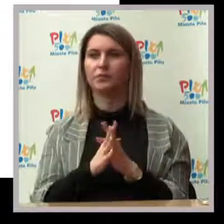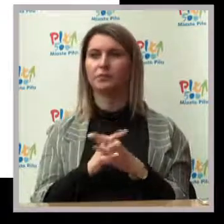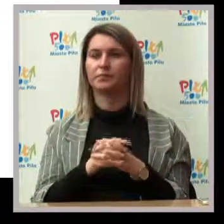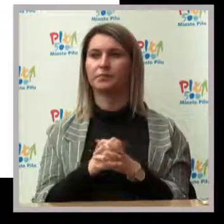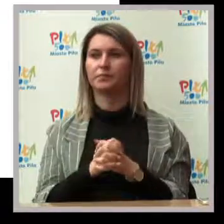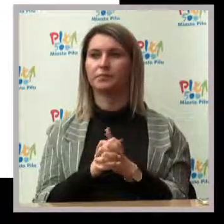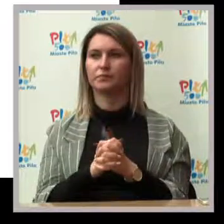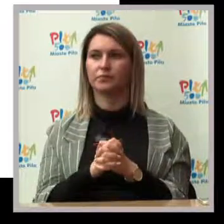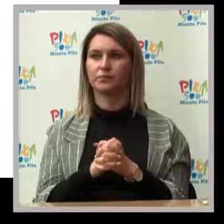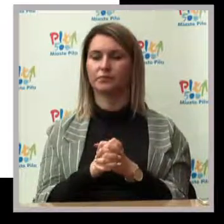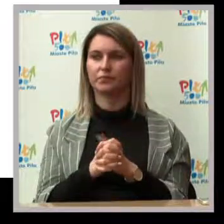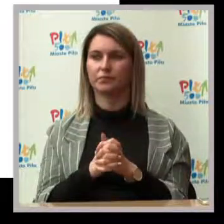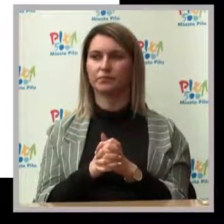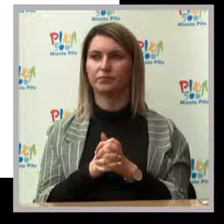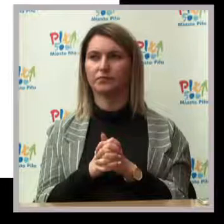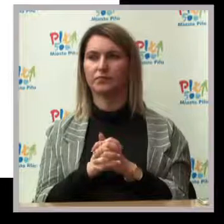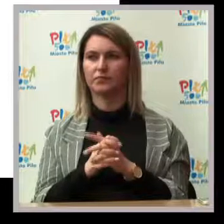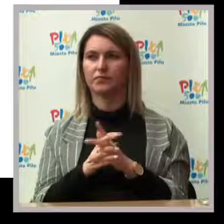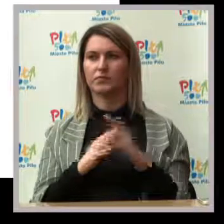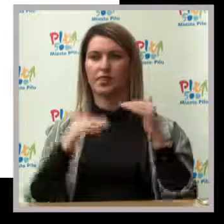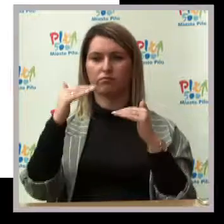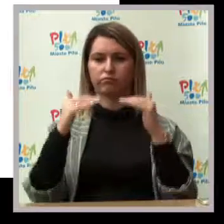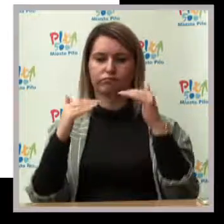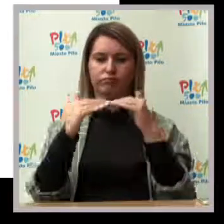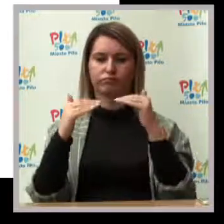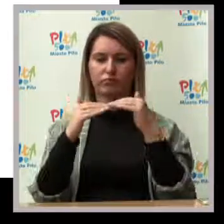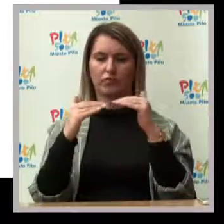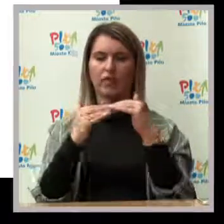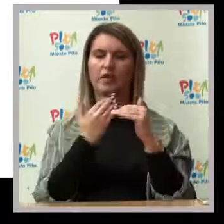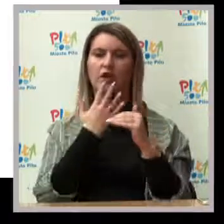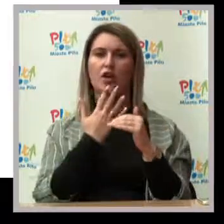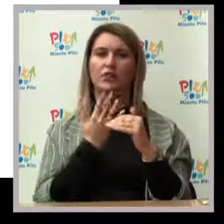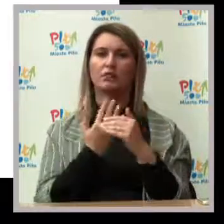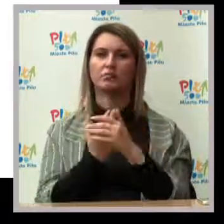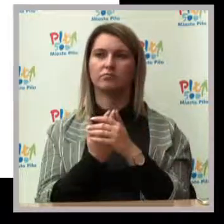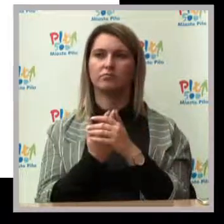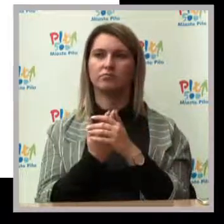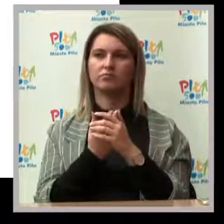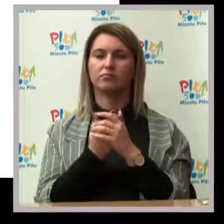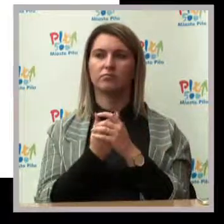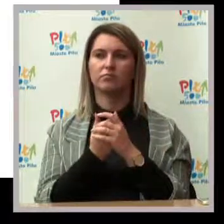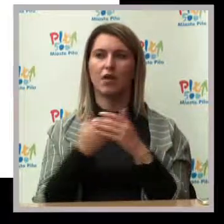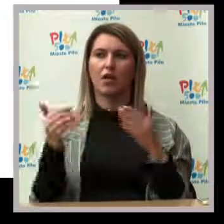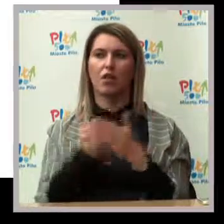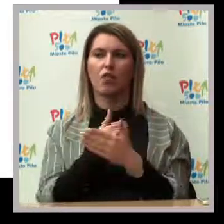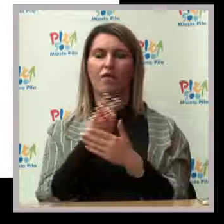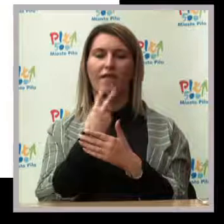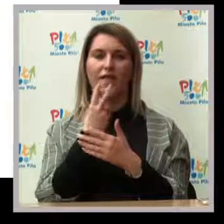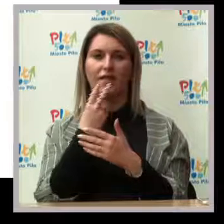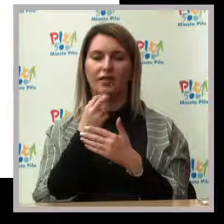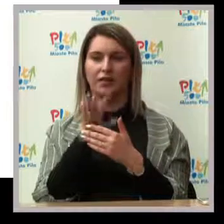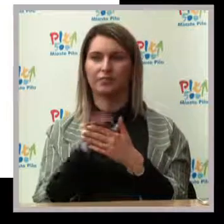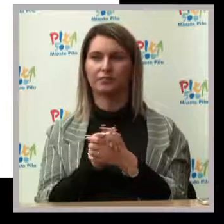zachowanie równowagi pomiędzy technologią a wykorzystaniem nowych źródeł energii, by